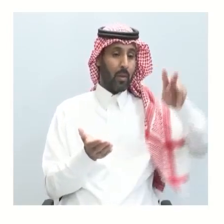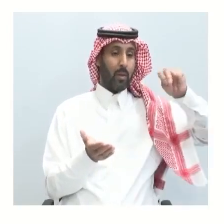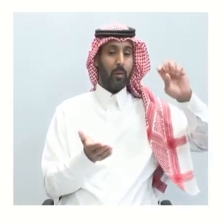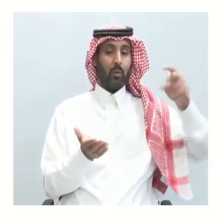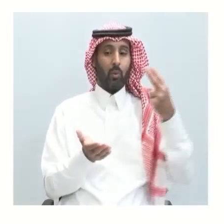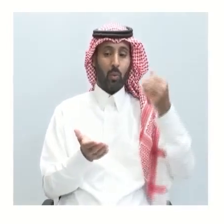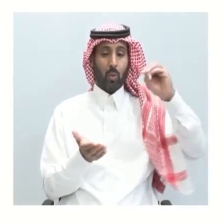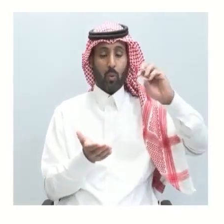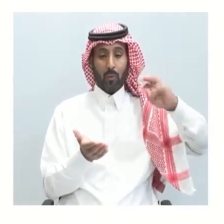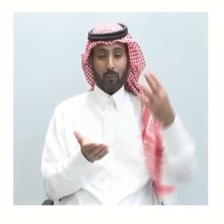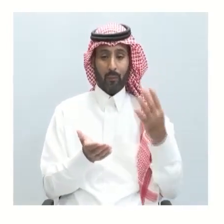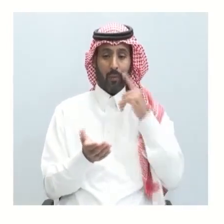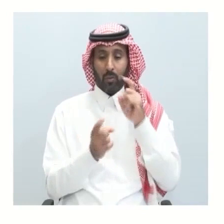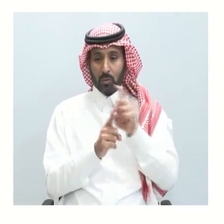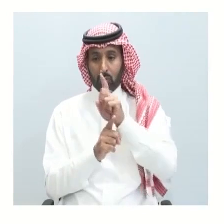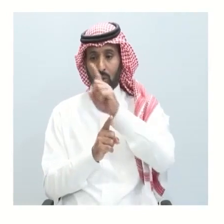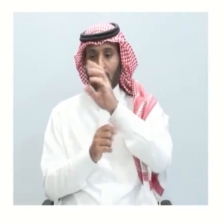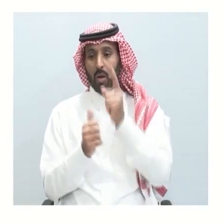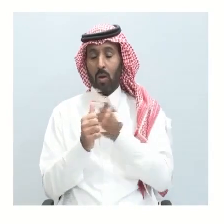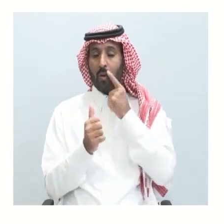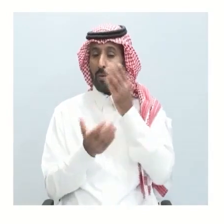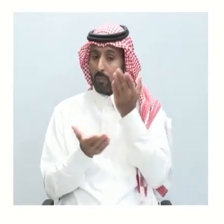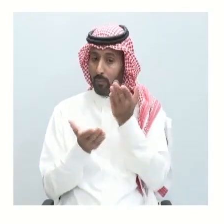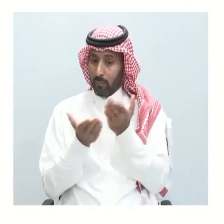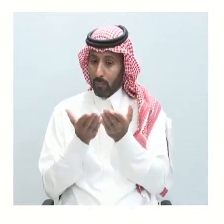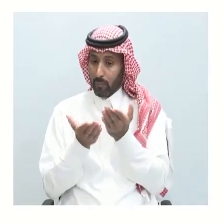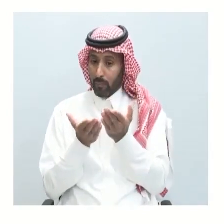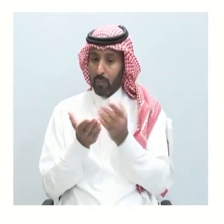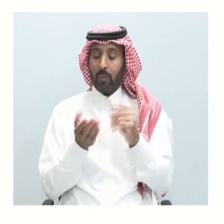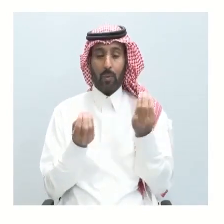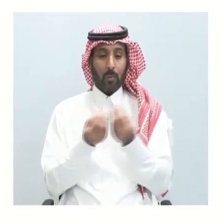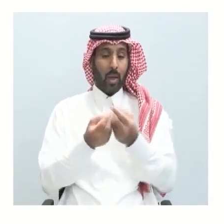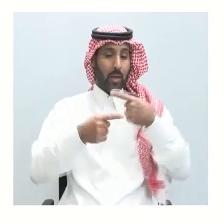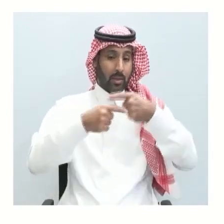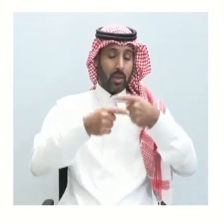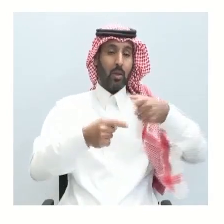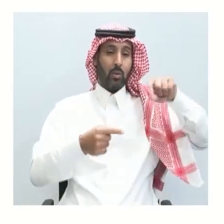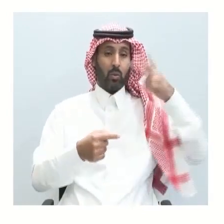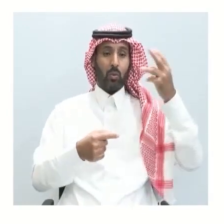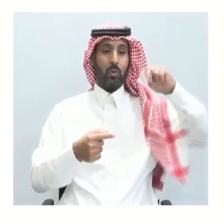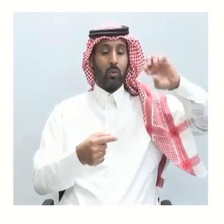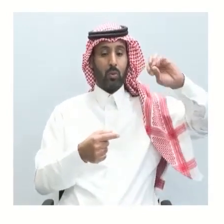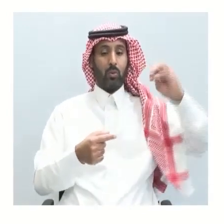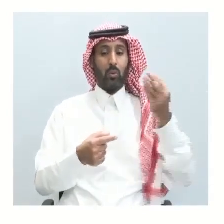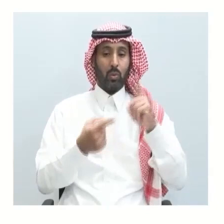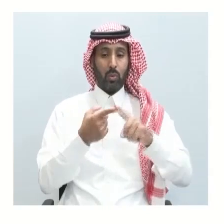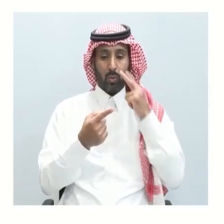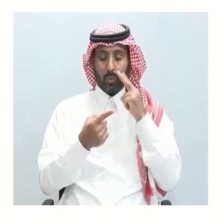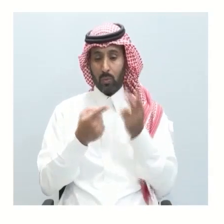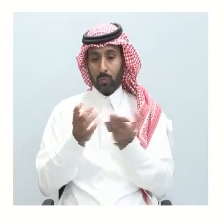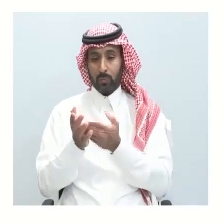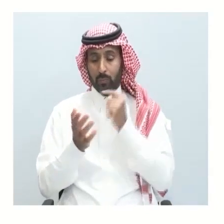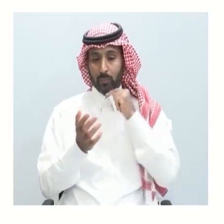N2O4 في حالة غازية في حالة اتزان مع 2NO2، إذن رابع أكسيد ثنائي